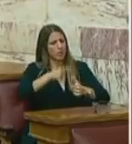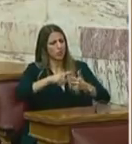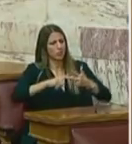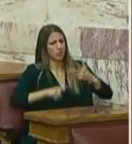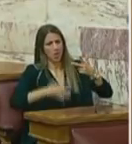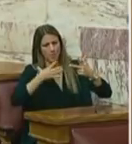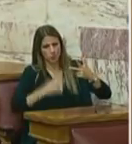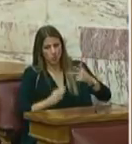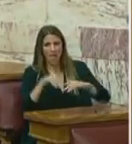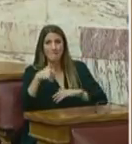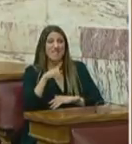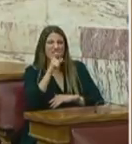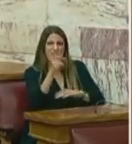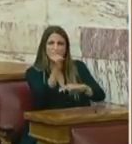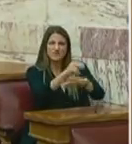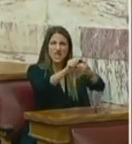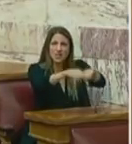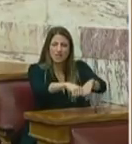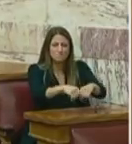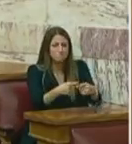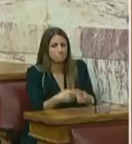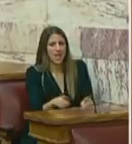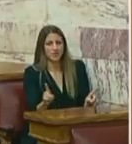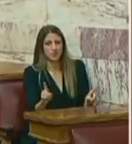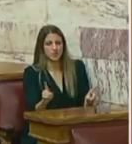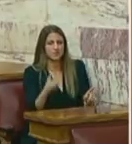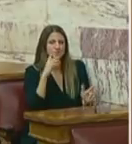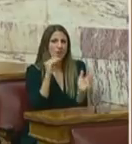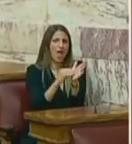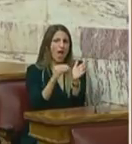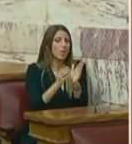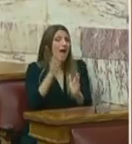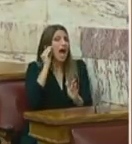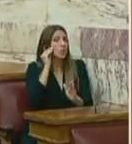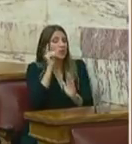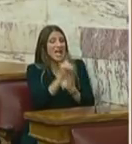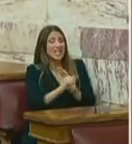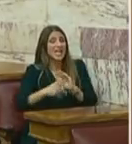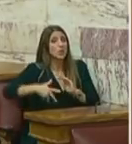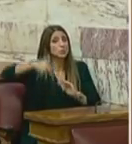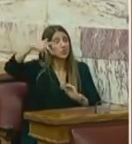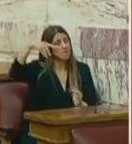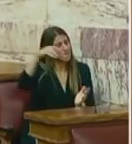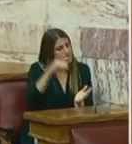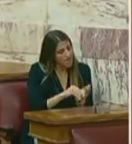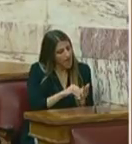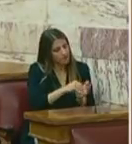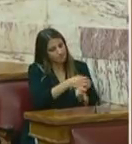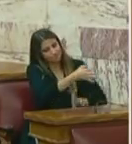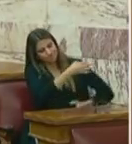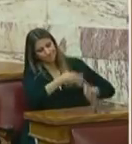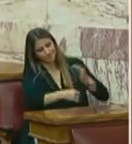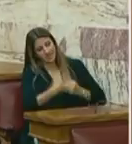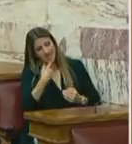Άκουσα όμως τον αρχηγό της αξιωματικής αντιπολίτευσης να προσπαθεί για άλλη μια φορά να